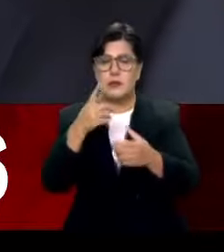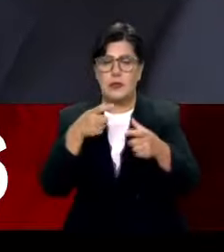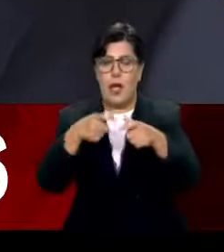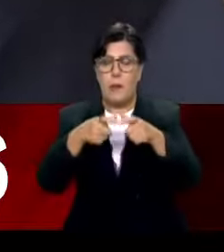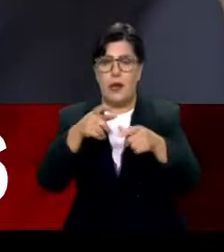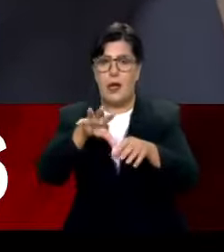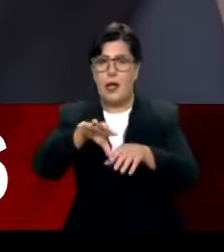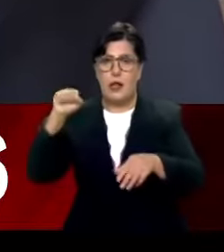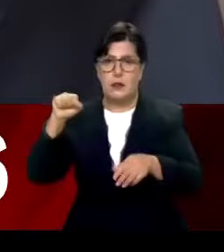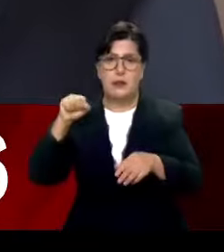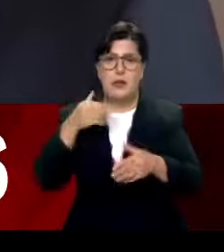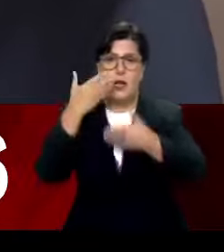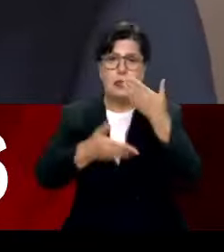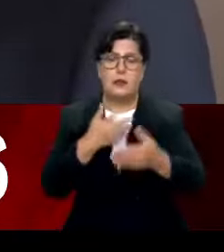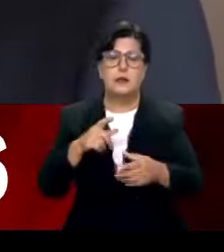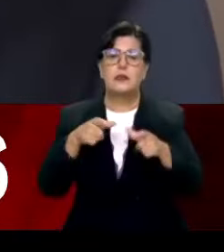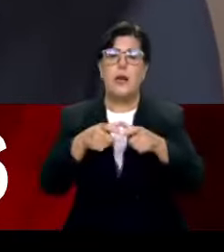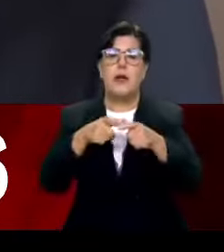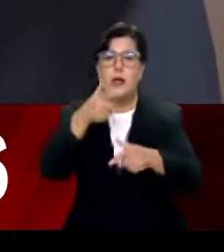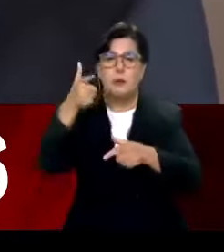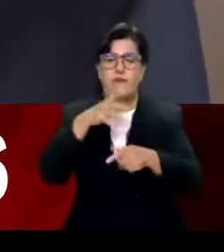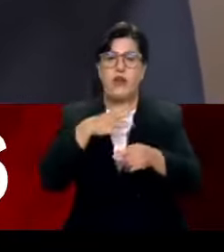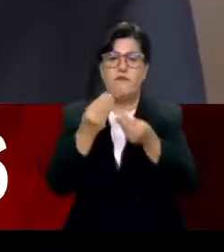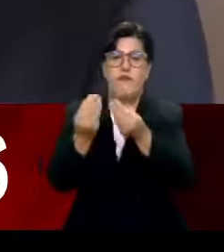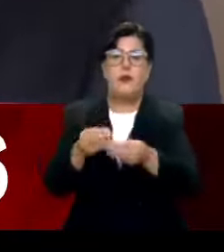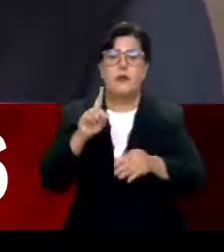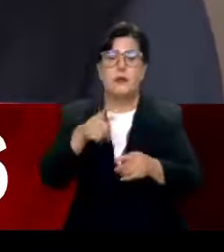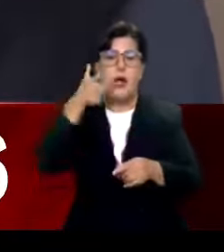Kendisine herhangi bir kameranın teslim edilmediğini belirtiyor. Dolayısıyla bu kamera kaydı